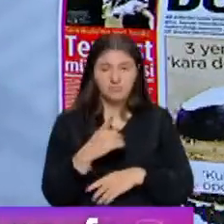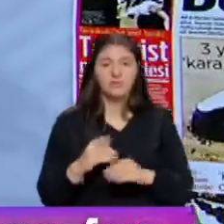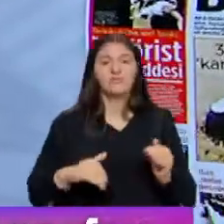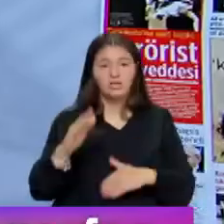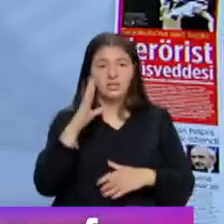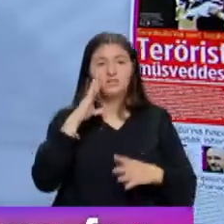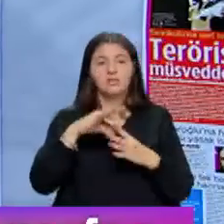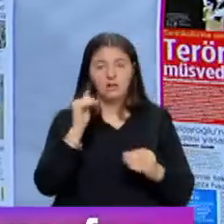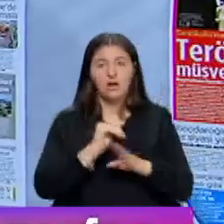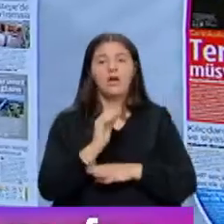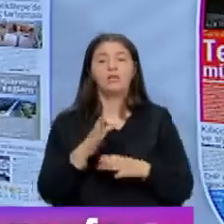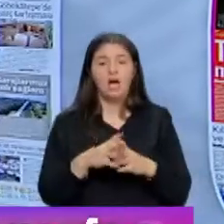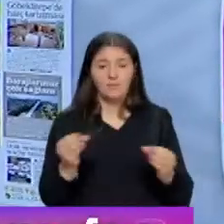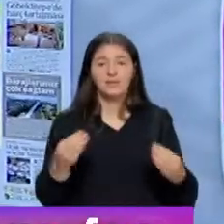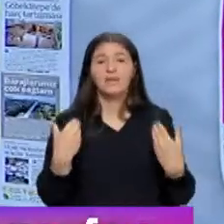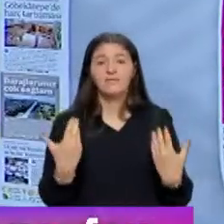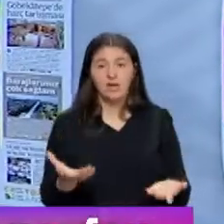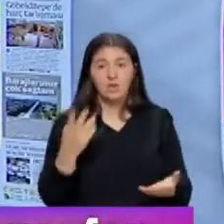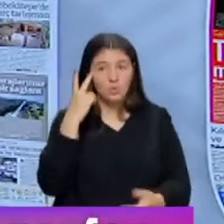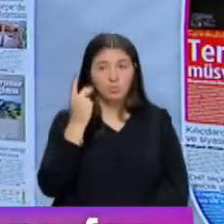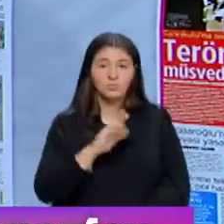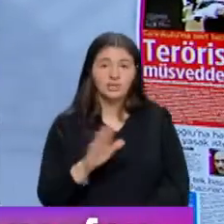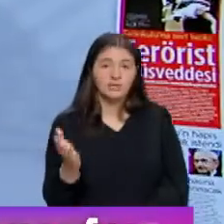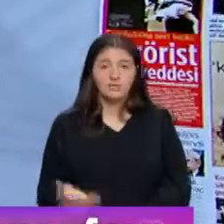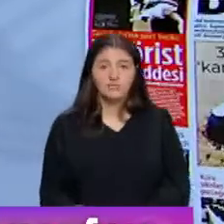fazla insanımız hayatını kaybetti ve unutuldu